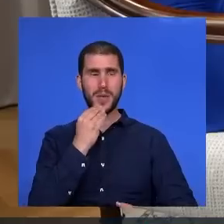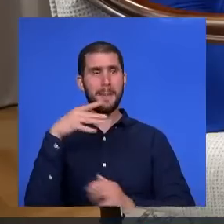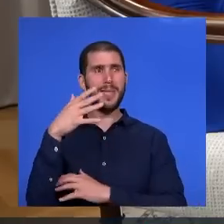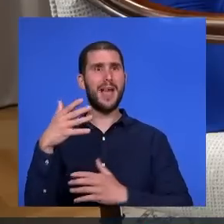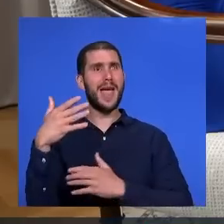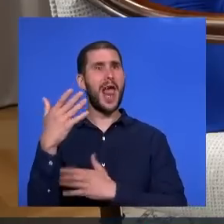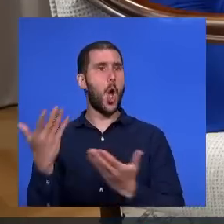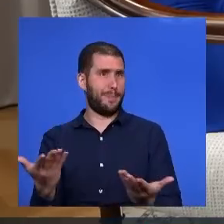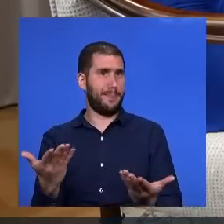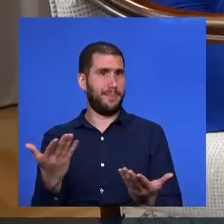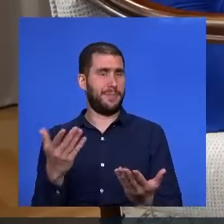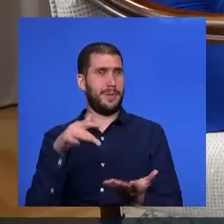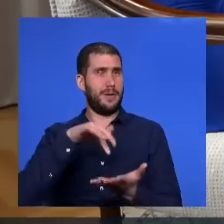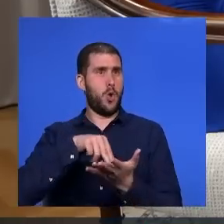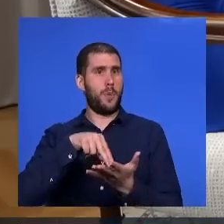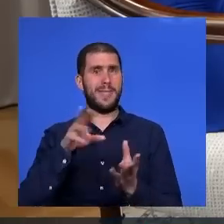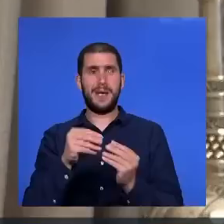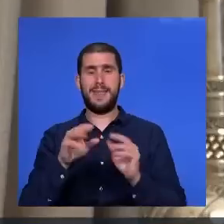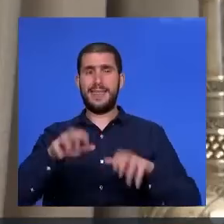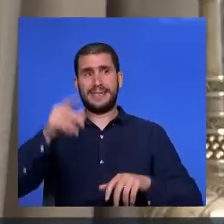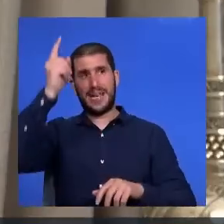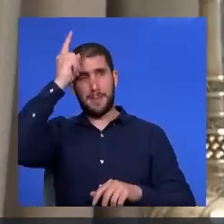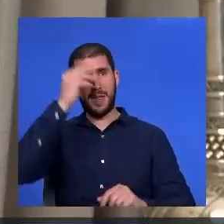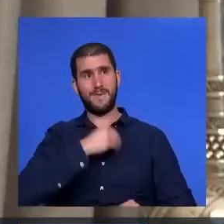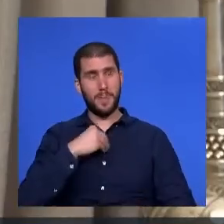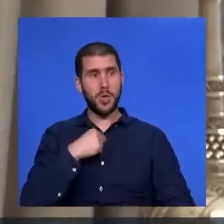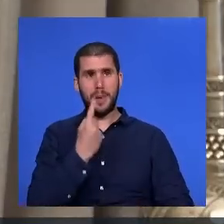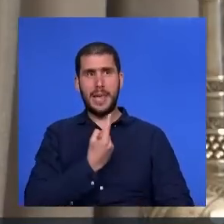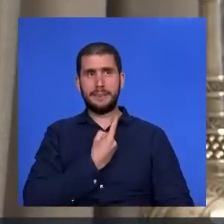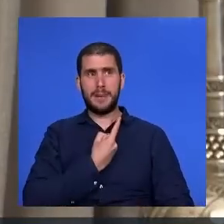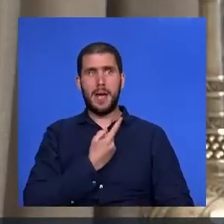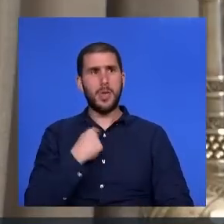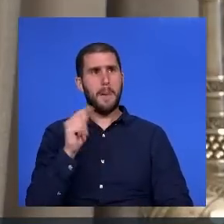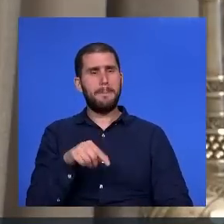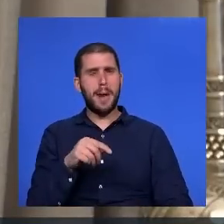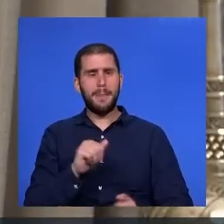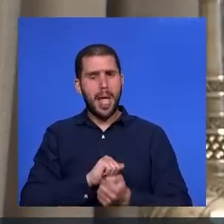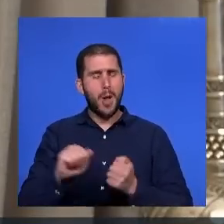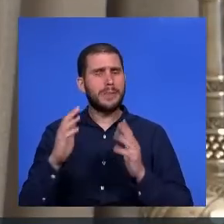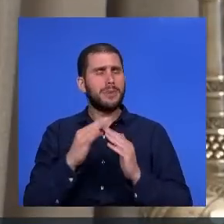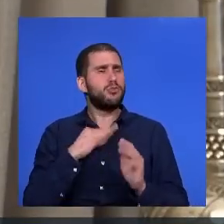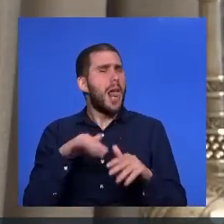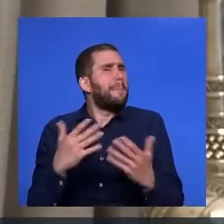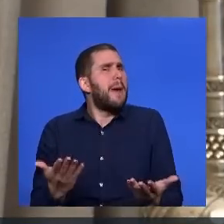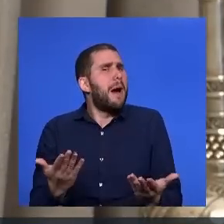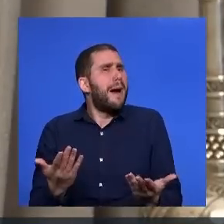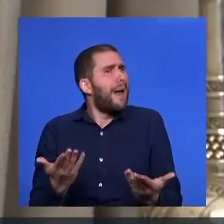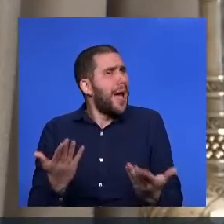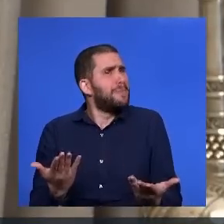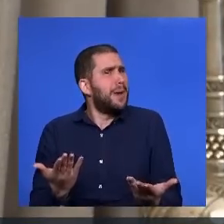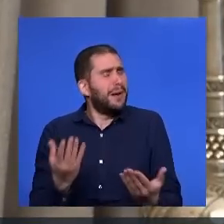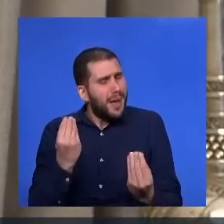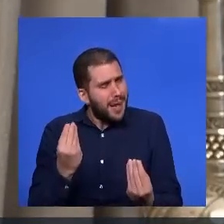שלו, ניצב שם עם נשיא גרמניה ופולין, אני אומר לעצמי, על מה אנחנו באים לחרב את הבית? תגידו,